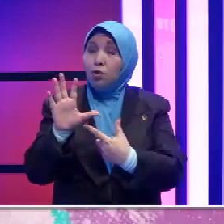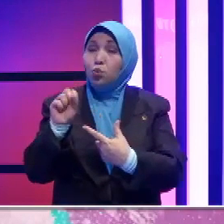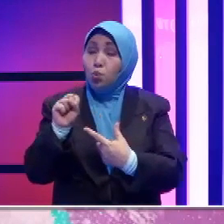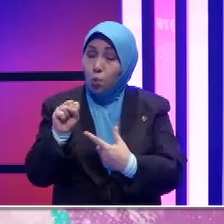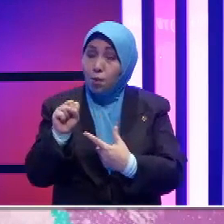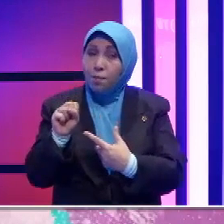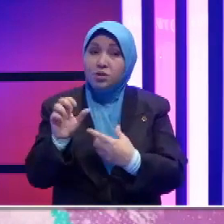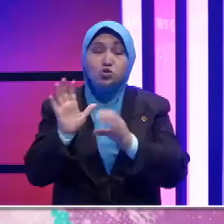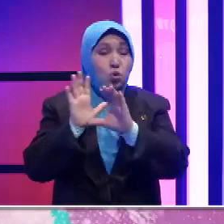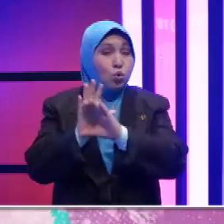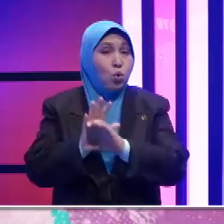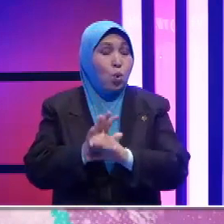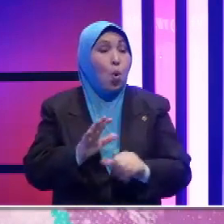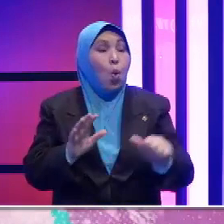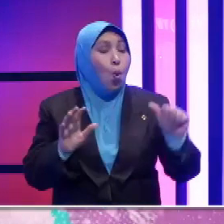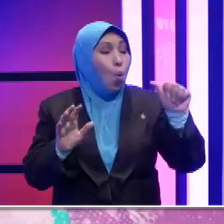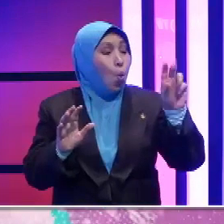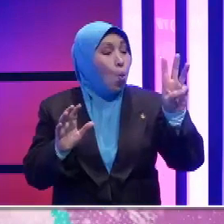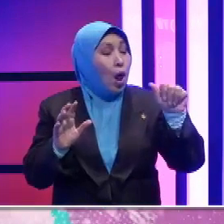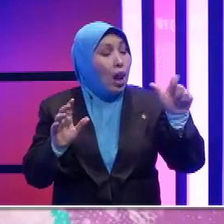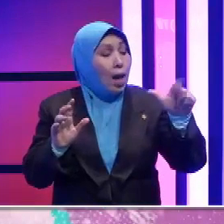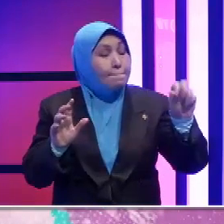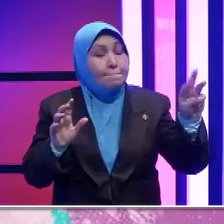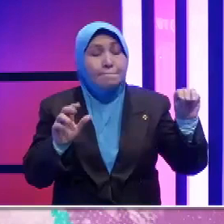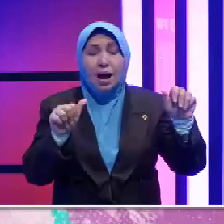tutup contoh walam